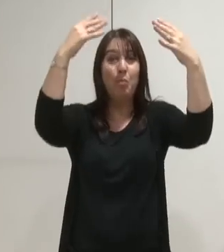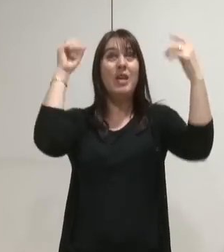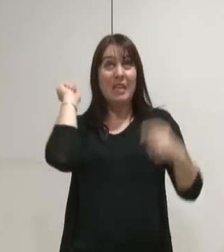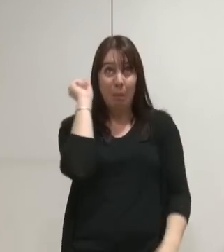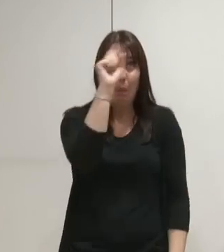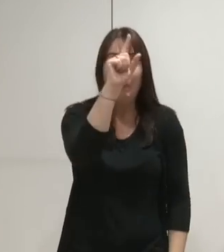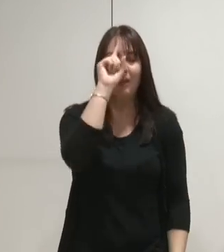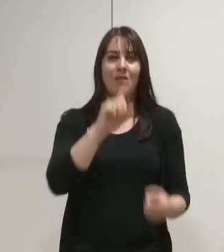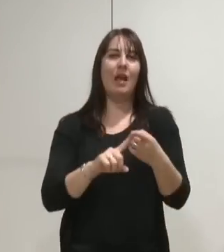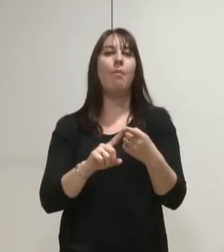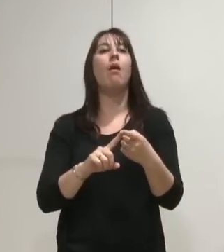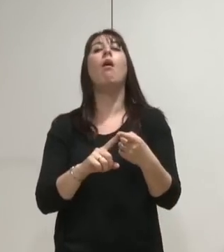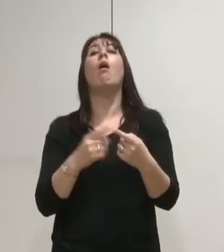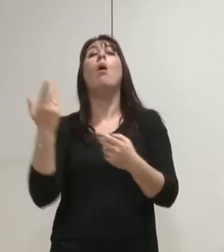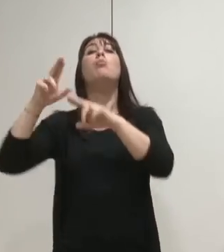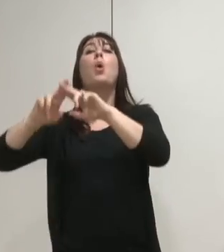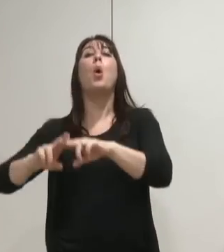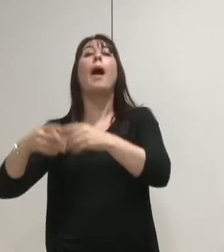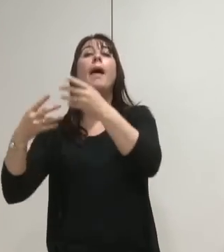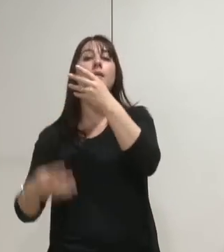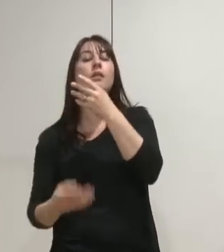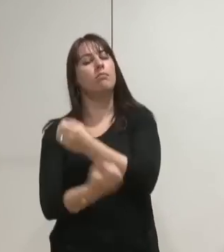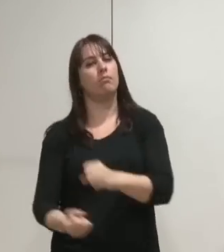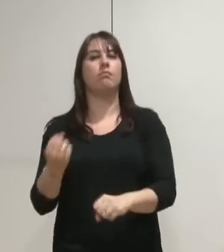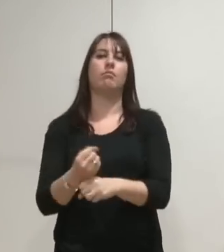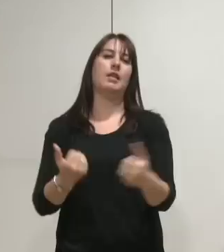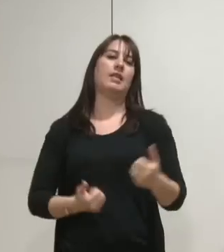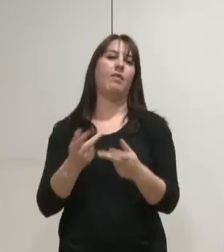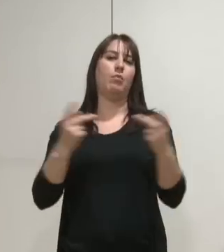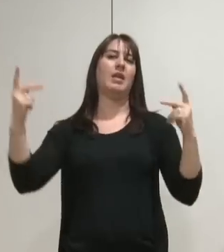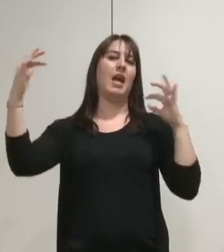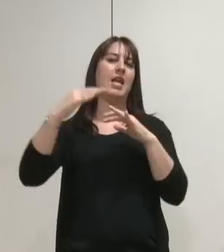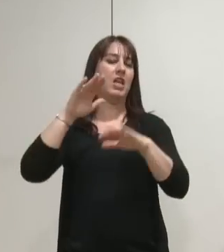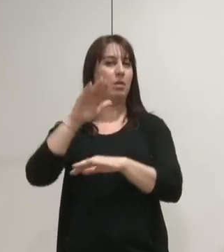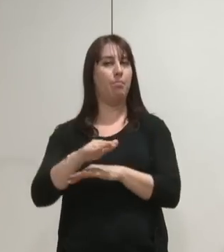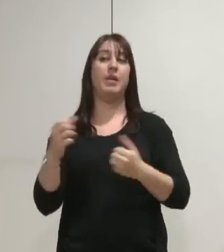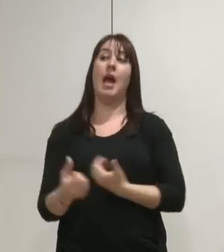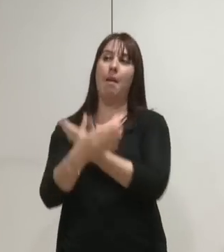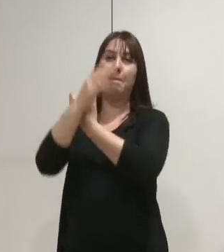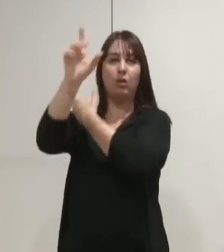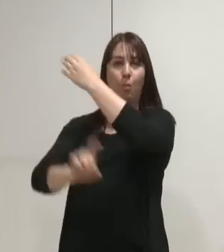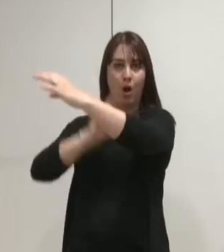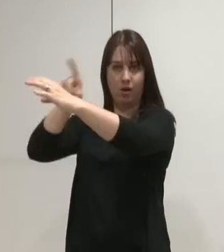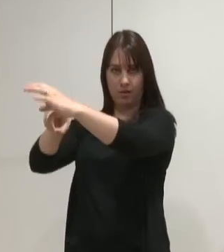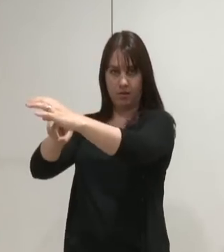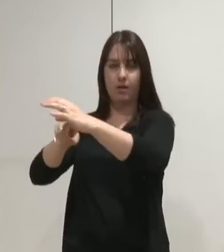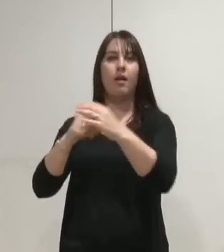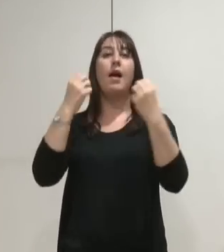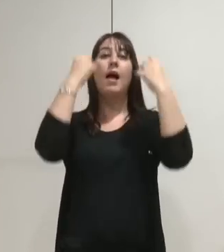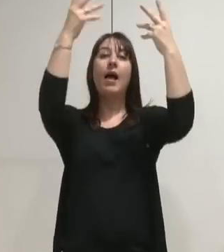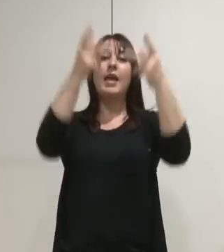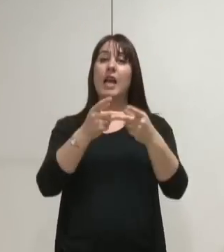l'enjeu pour le reste sera effectivement la création d'un service public de l'énergie à l'échelle métropolitaine l'éclairage public n'est